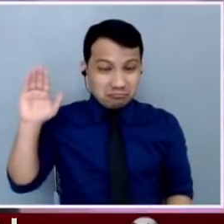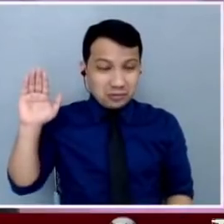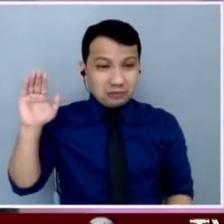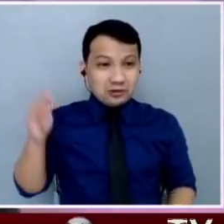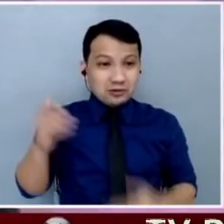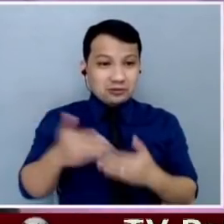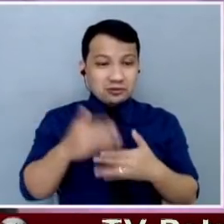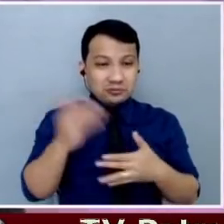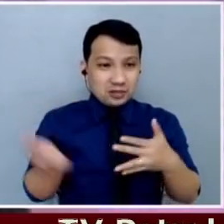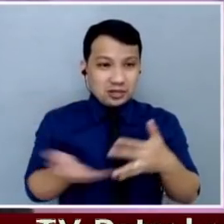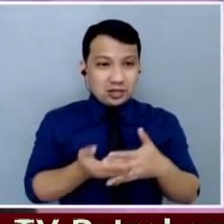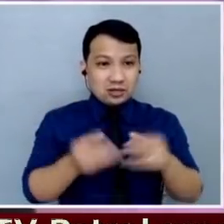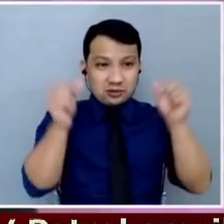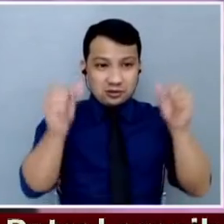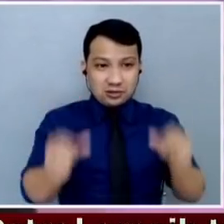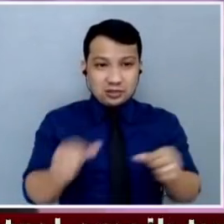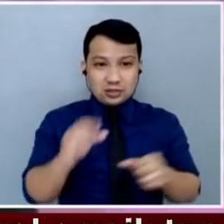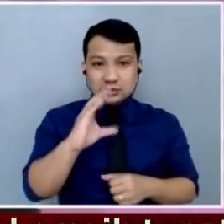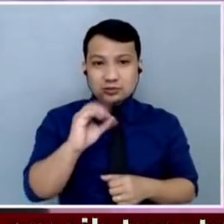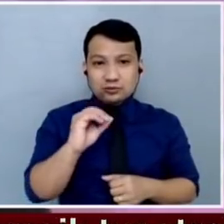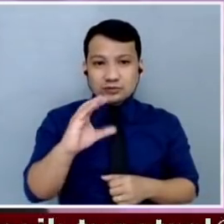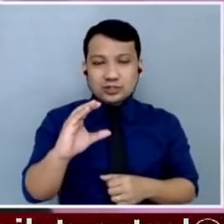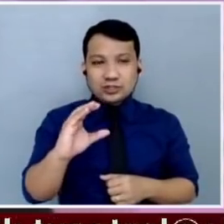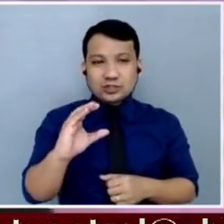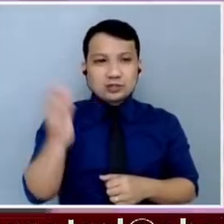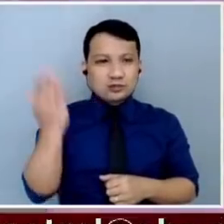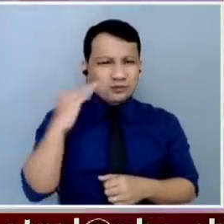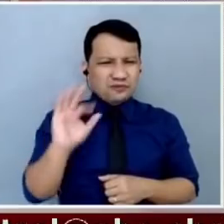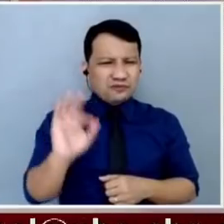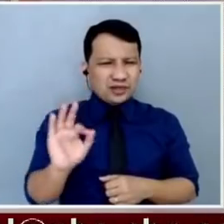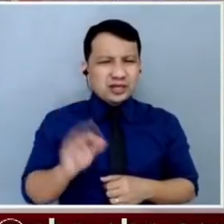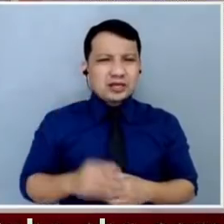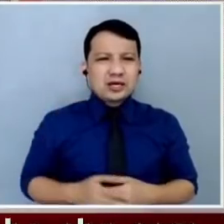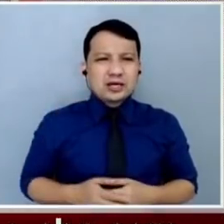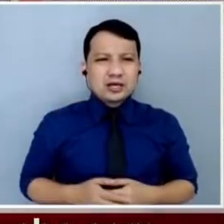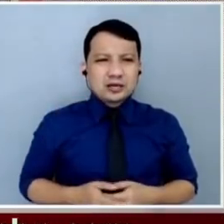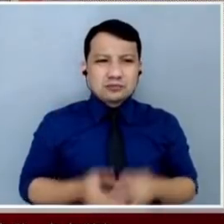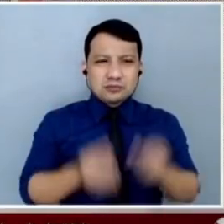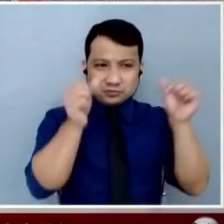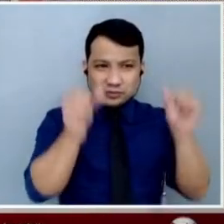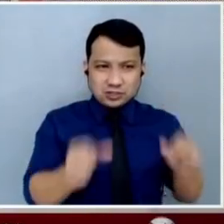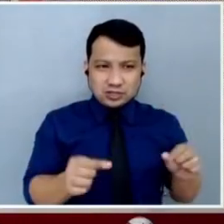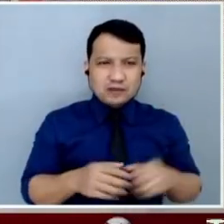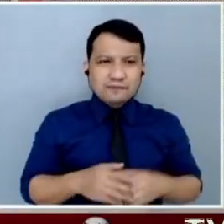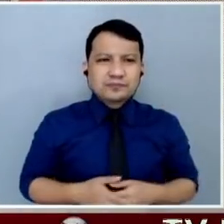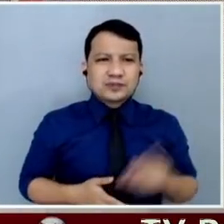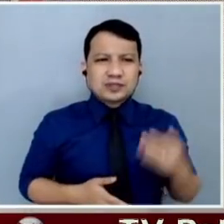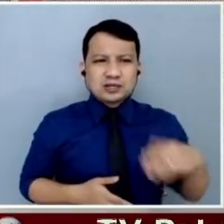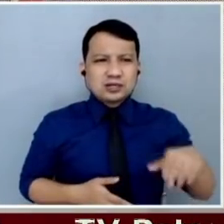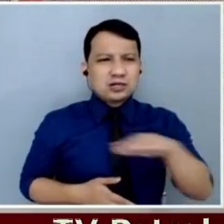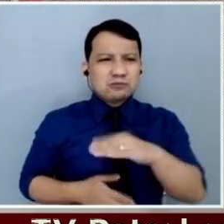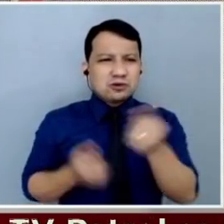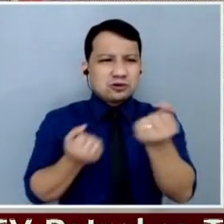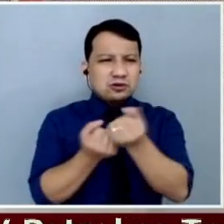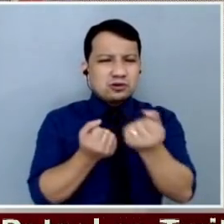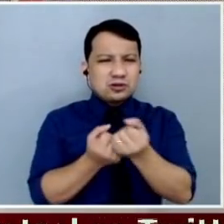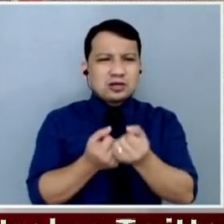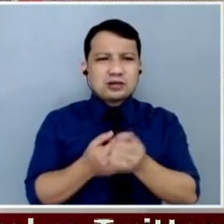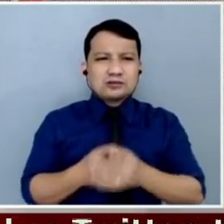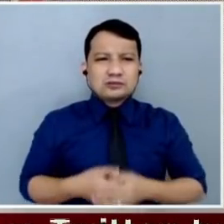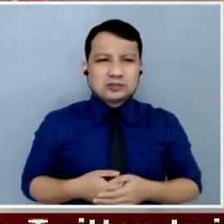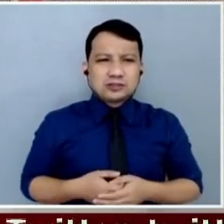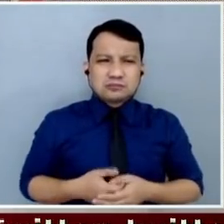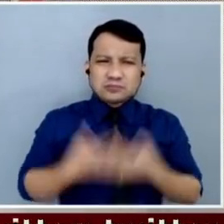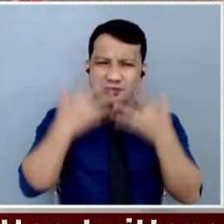at matapos maghain ng COC noong Biyernes. Sa isang pahayag, sinabi ni Kabayan sa mga taga-suporta na